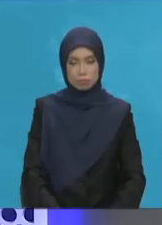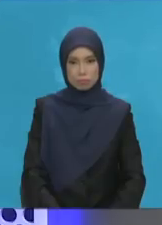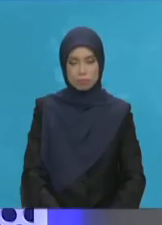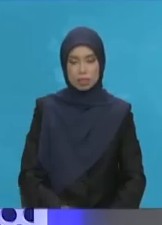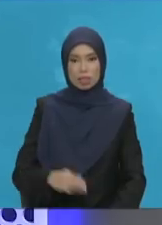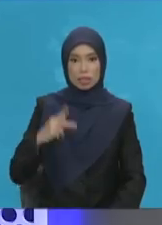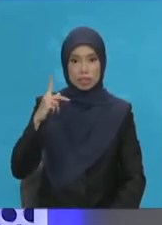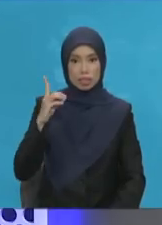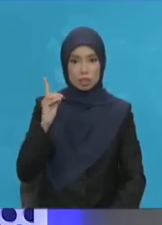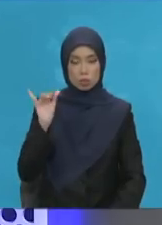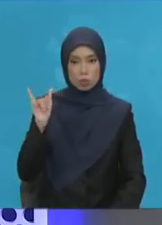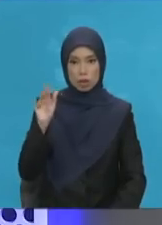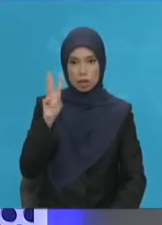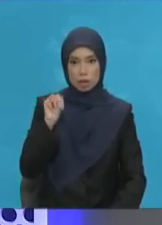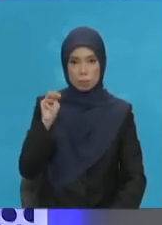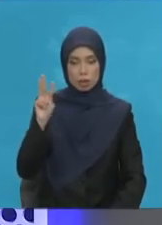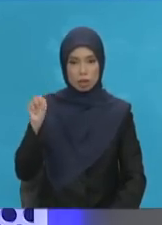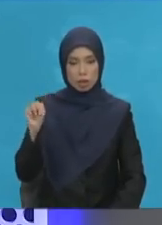ke bawah dunia